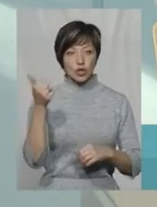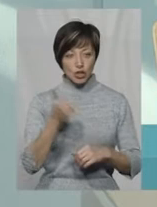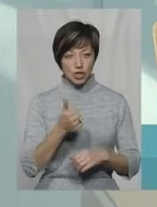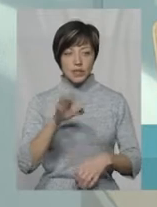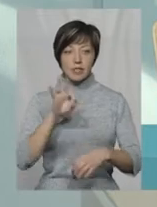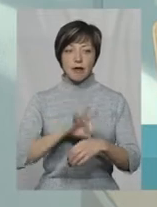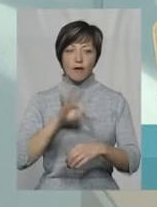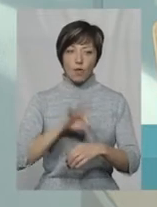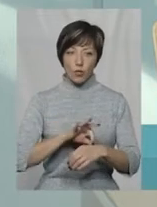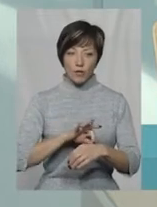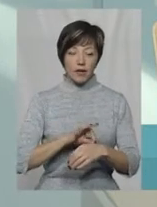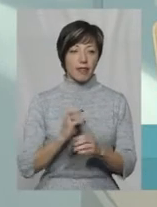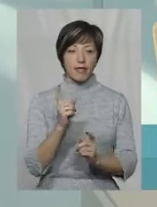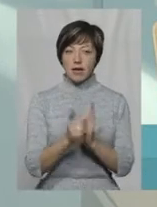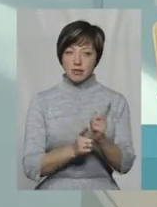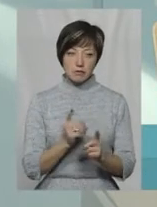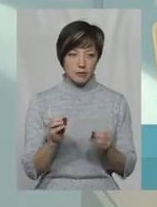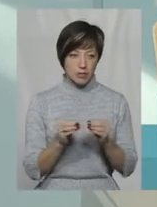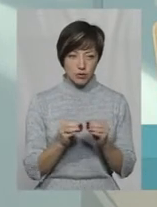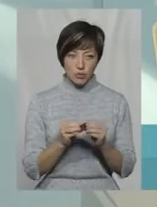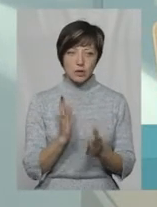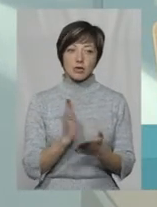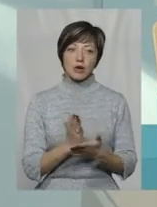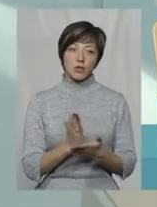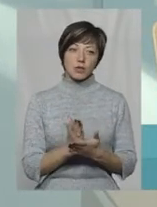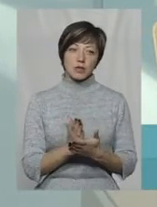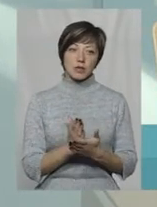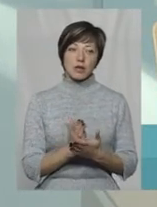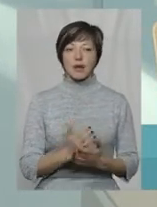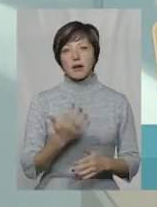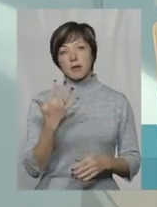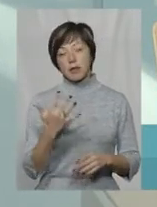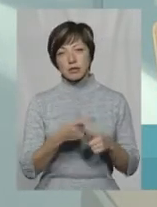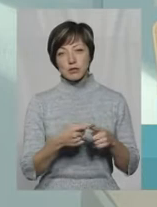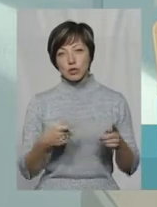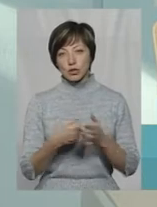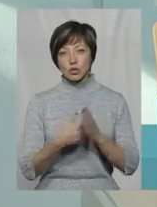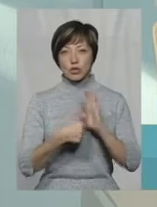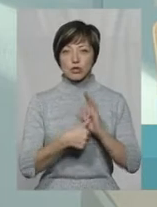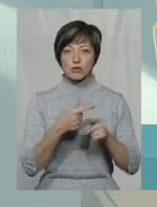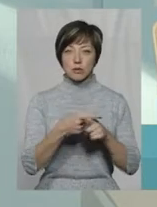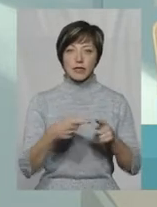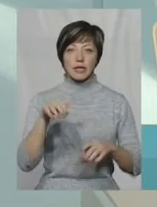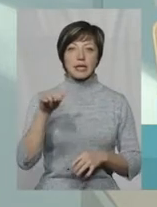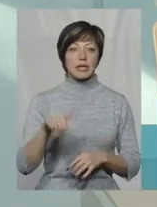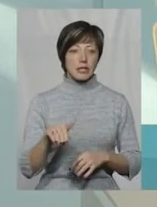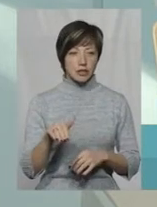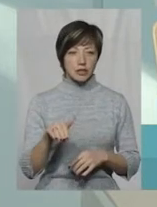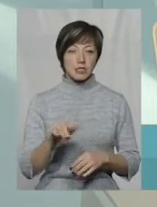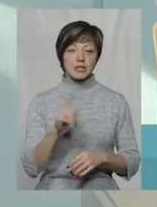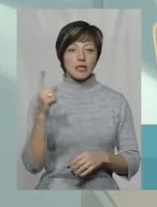захворюваність практично не змінюється і знаходиться на цифрах від 5,5 до 6,5 тисяч